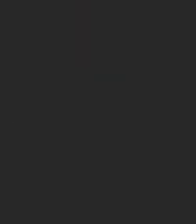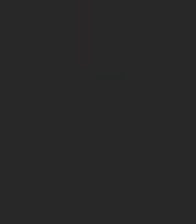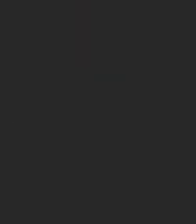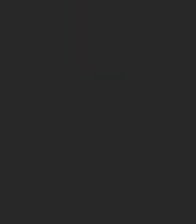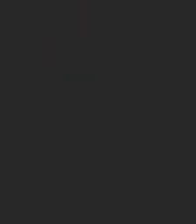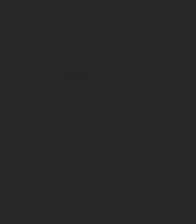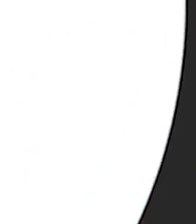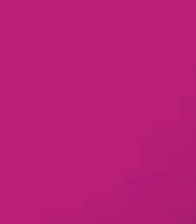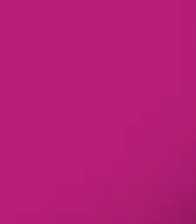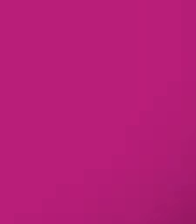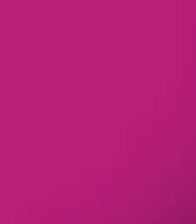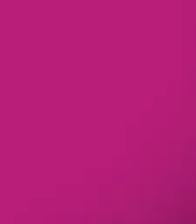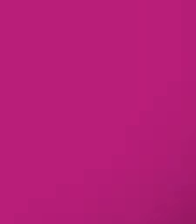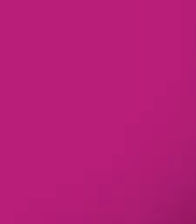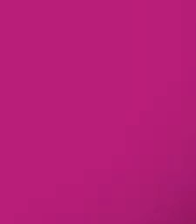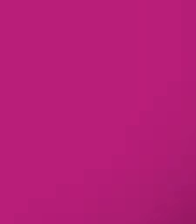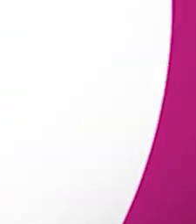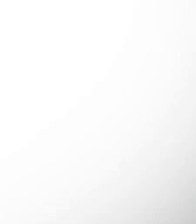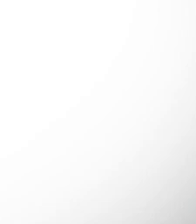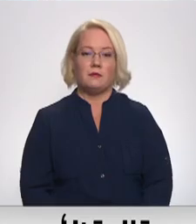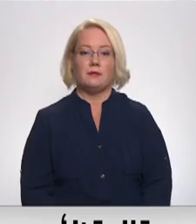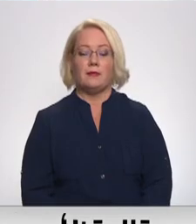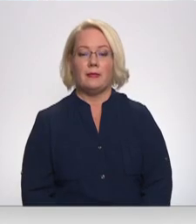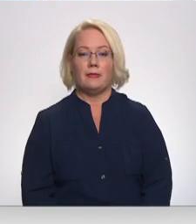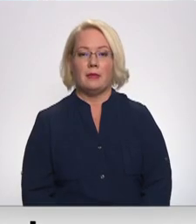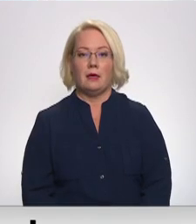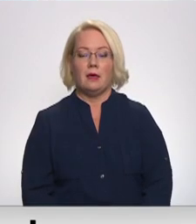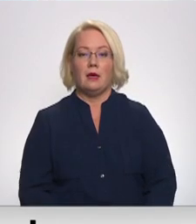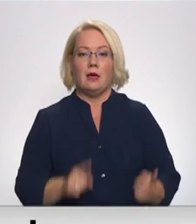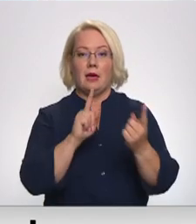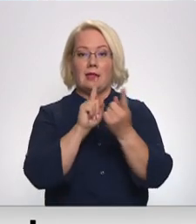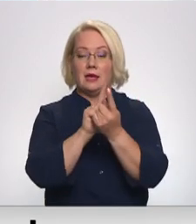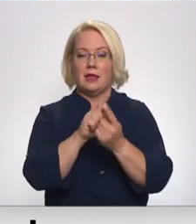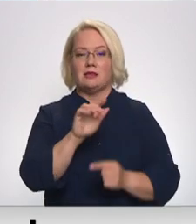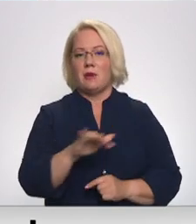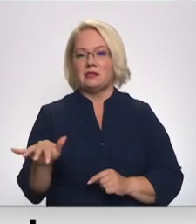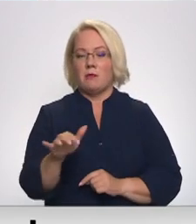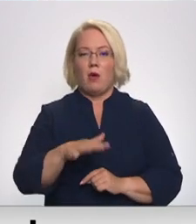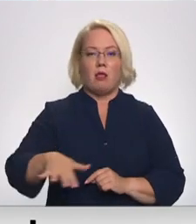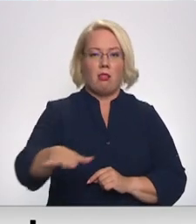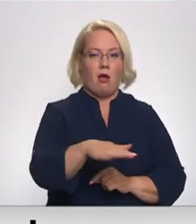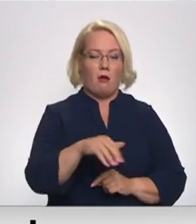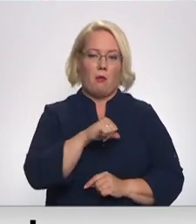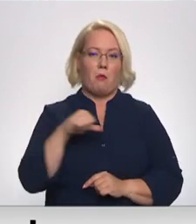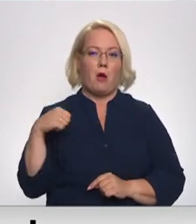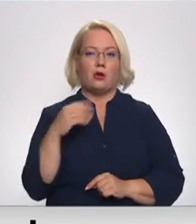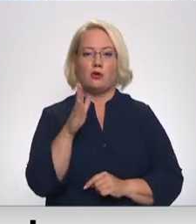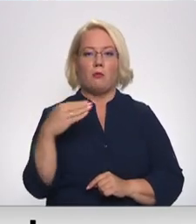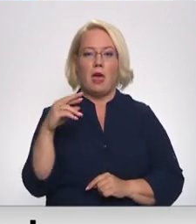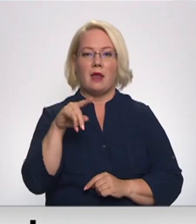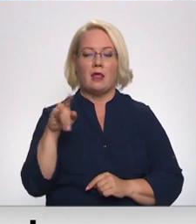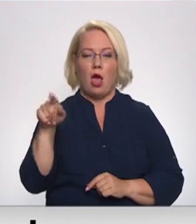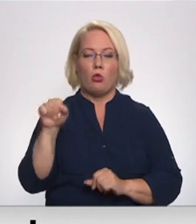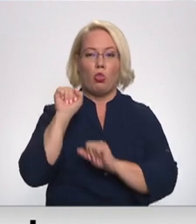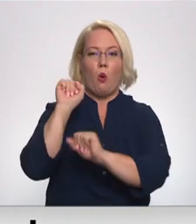Re, viss ēters ir te! Tikties basketbola laukumā ar pašu Dāvi Bertānu, nobloķēt